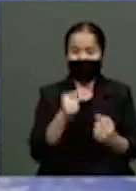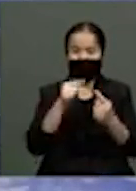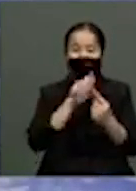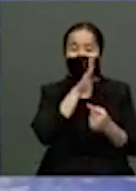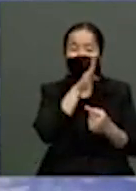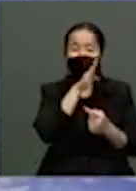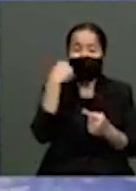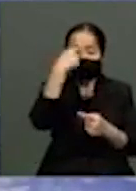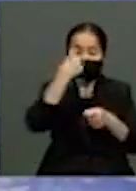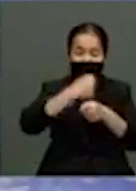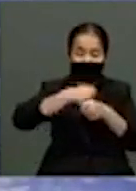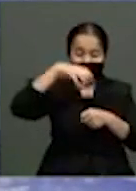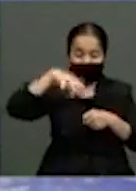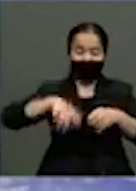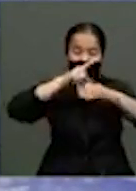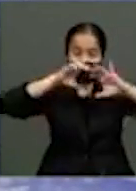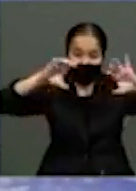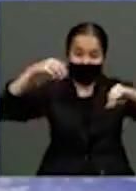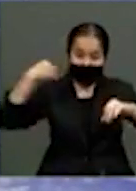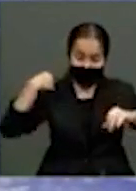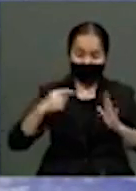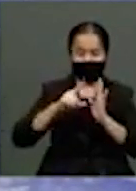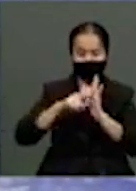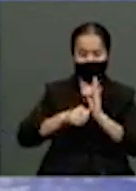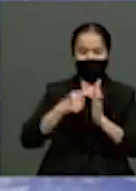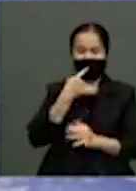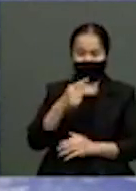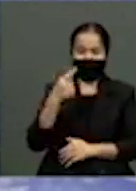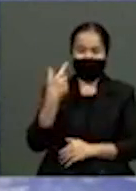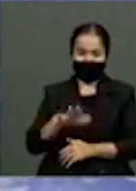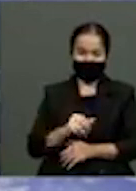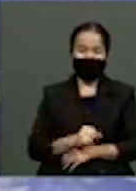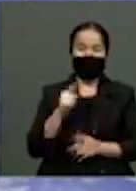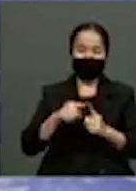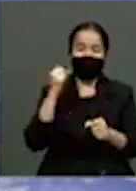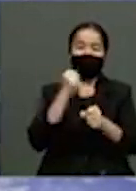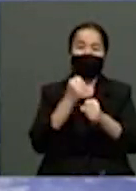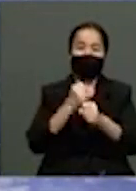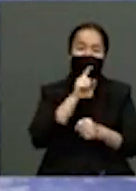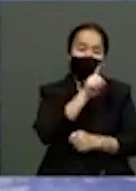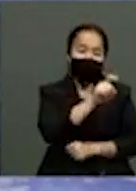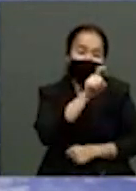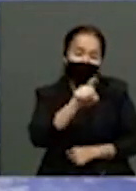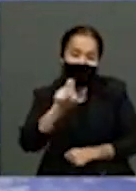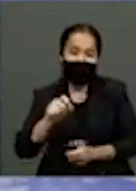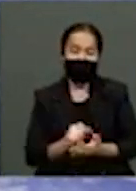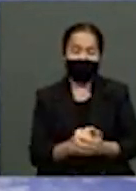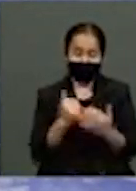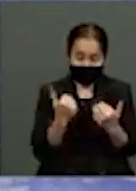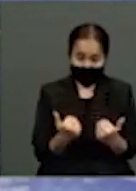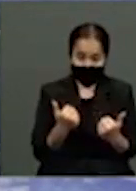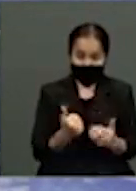งานทางด้านภาครัฐอยู่ท่านเลขาสมชในฐานะผอ.สบค.ก็บอกว่าจะต้องลงไปสอบถามตอนนี้เราใ